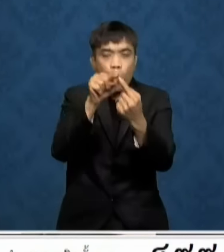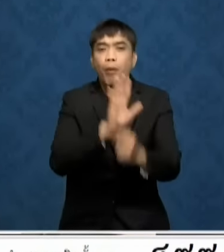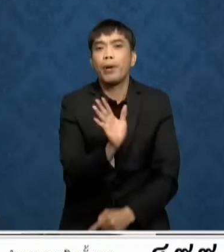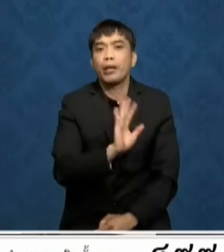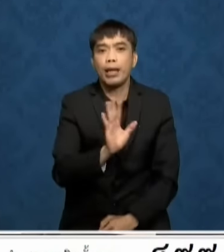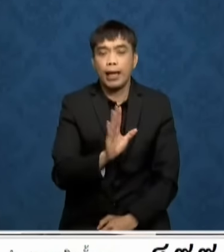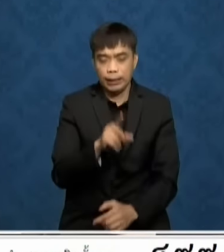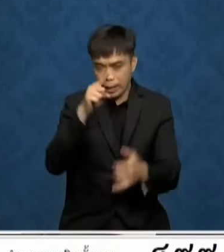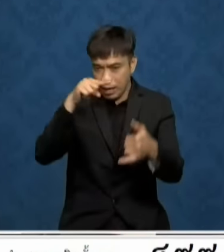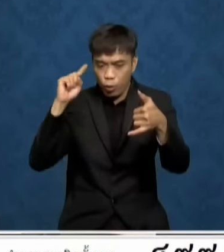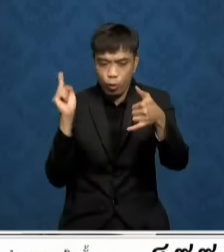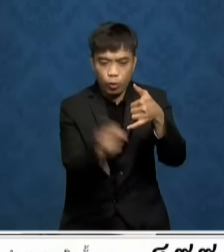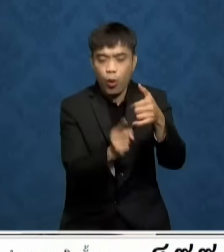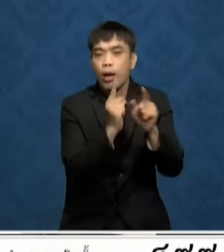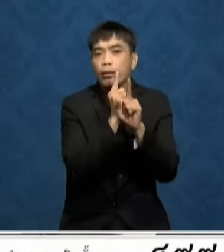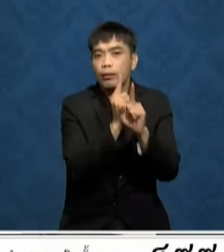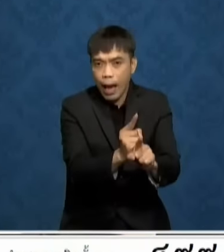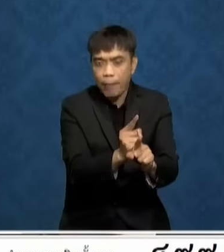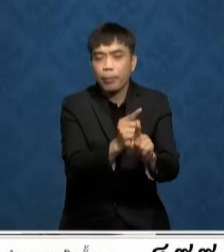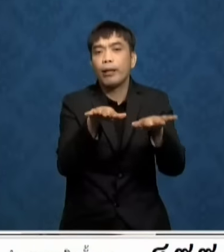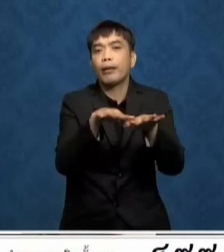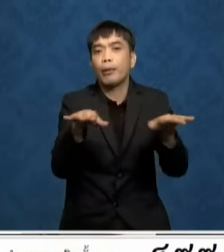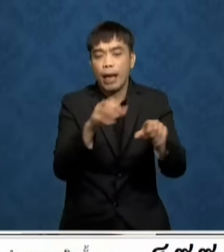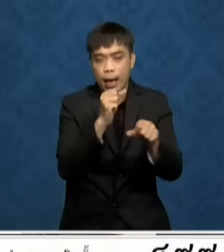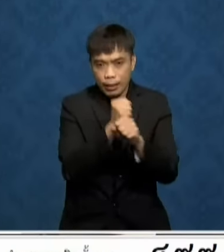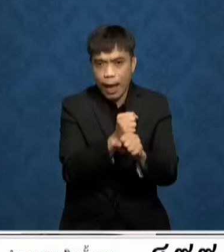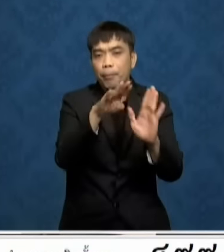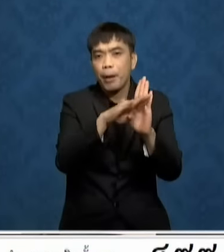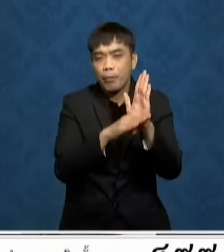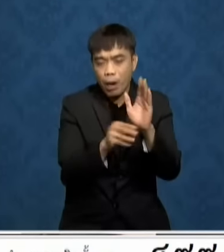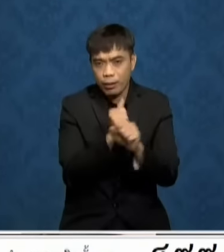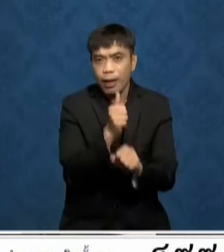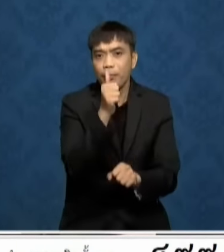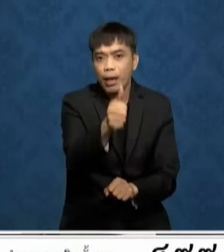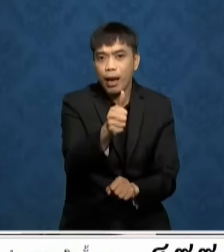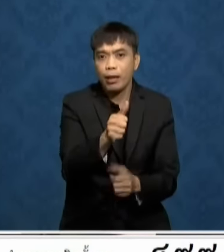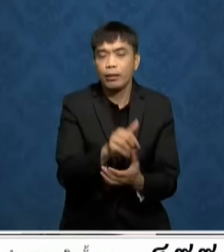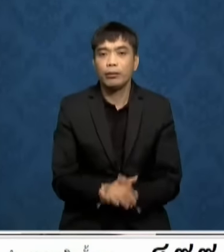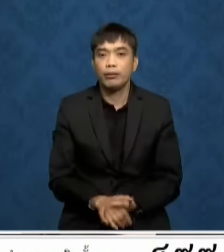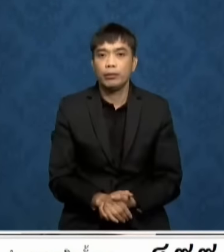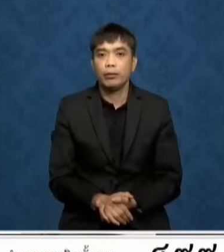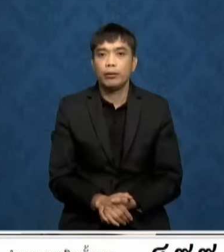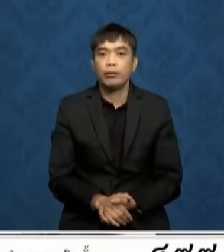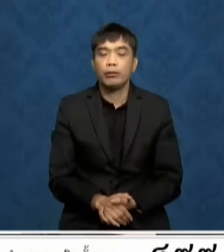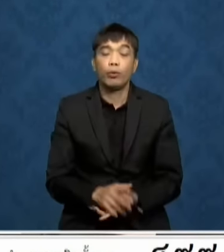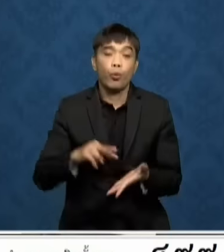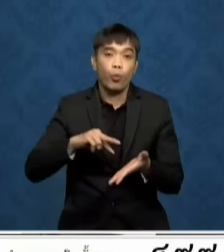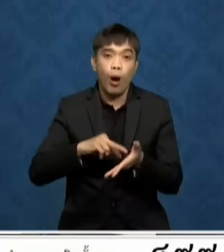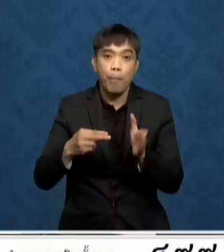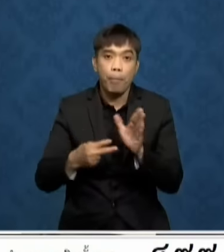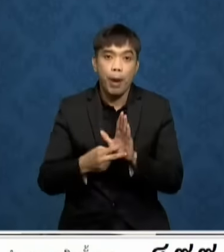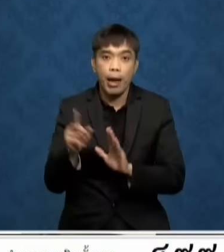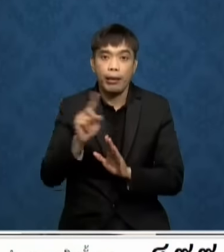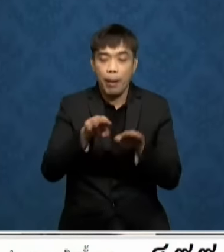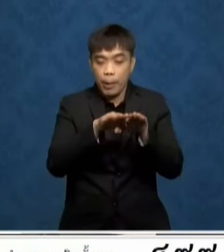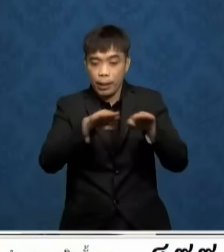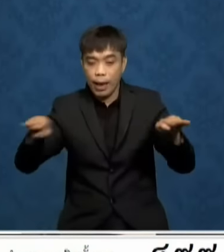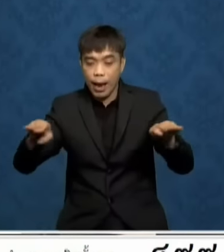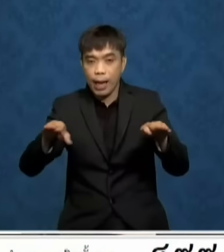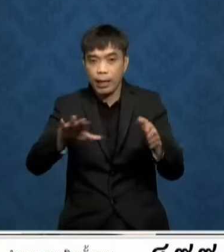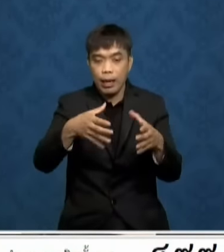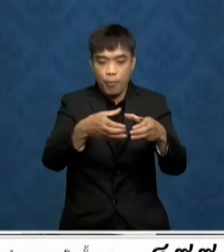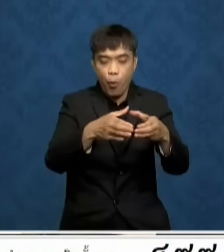ารถใช้การลงโทษบุคคลตามกระบวนการตามปกติได้สิ่งนี้ชี้ให้เราเห็นได้ชัดว่ามาตรฐานการยุบพรรคการเมืองภายใต้กฎ